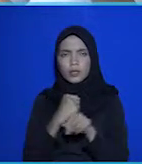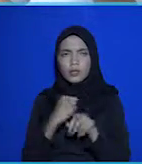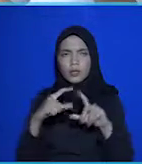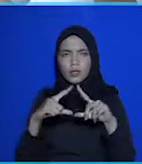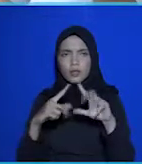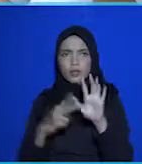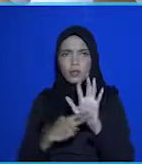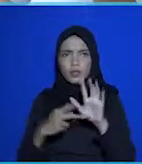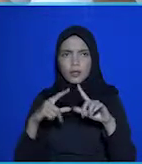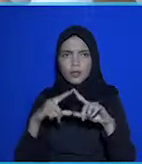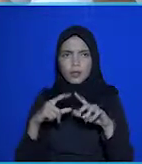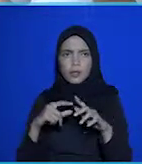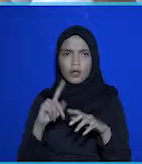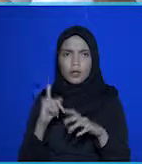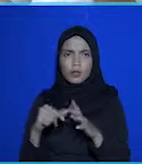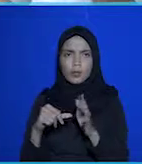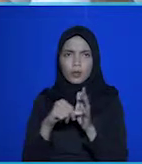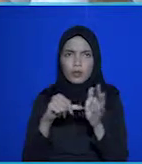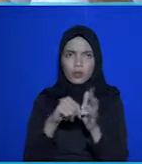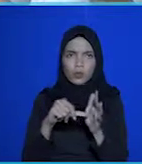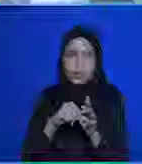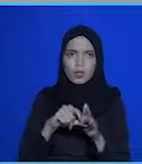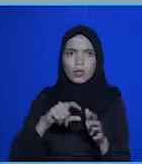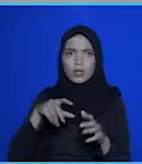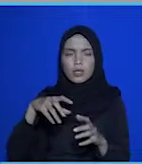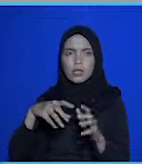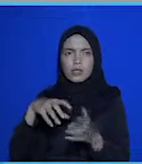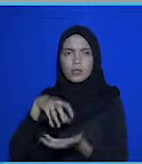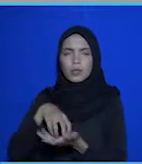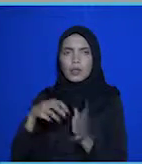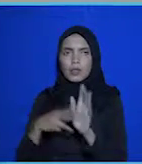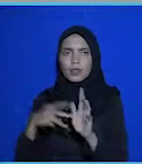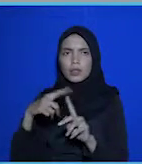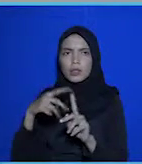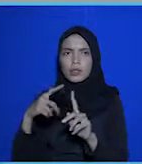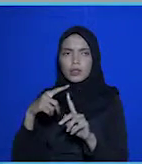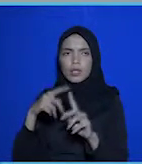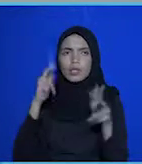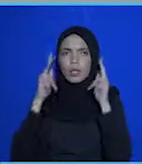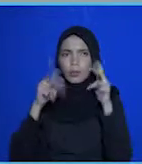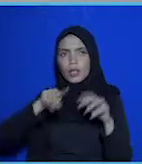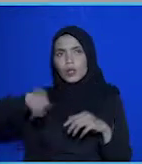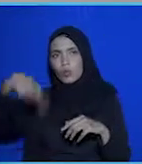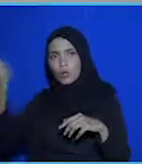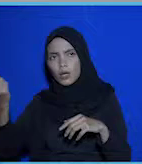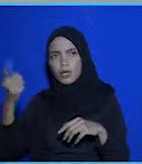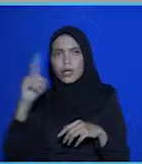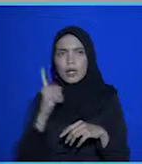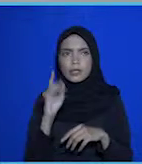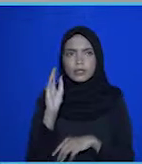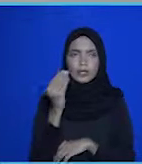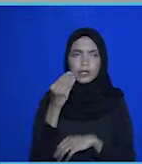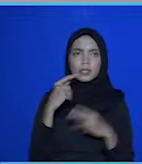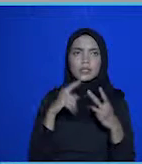ada juga dukungan bantuan dari Tagana di luar NTB, dari Jawa Timur, kemudian DKI Jakarta,